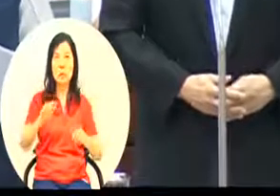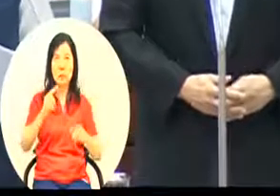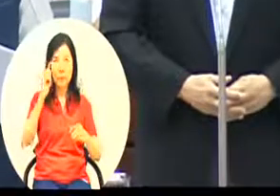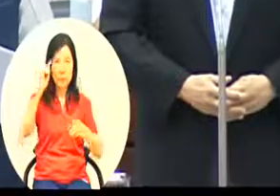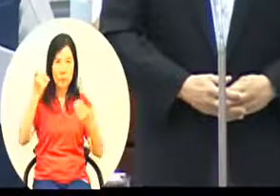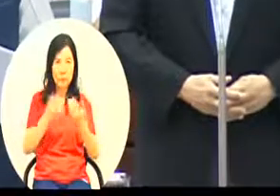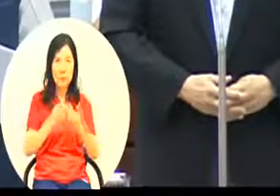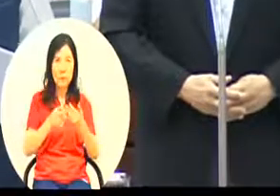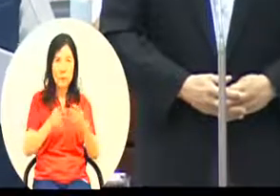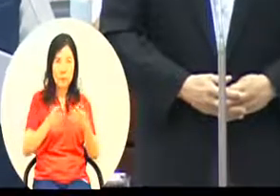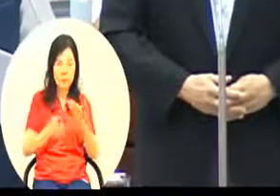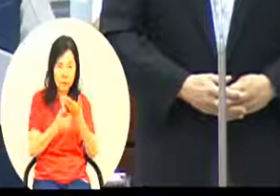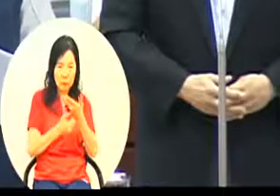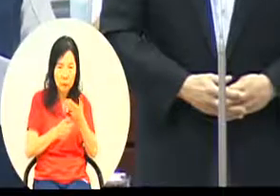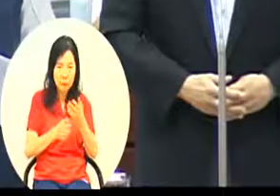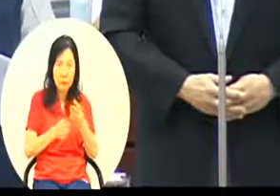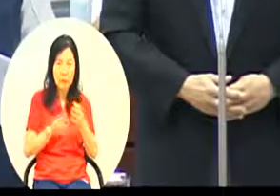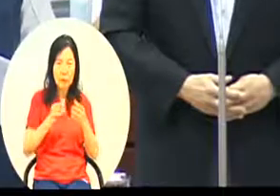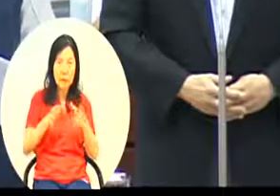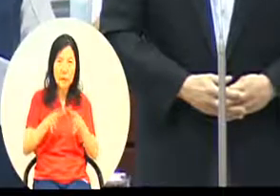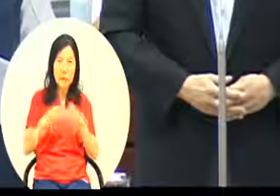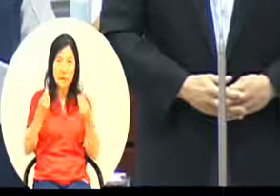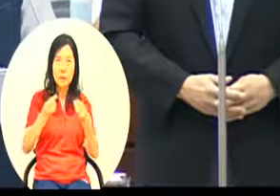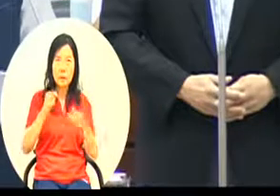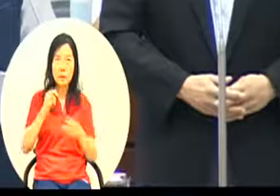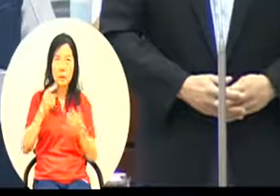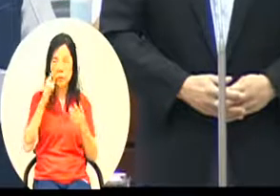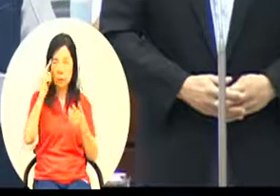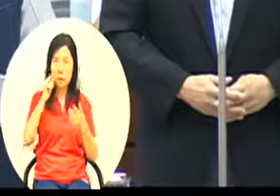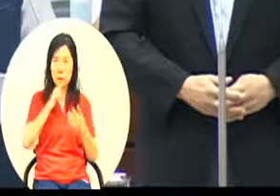除罪化的。 那局长您